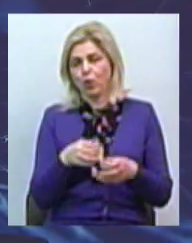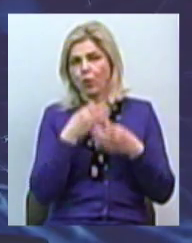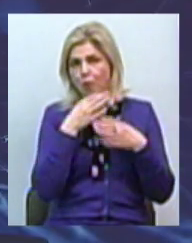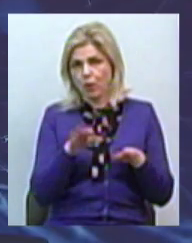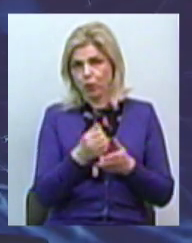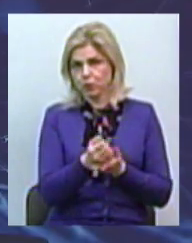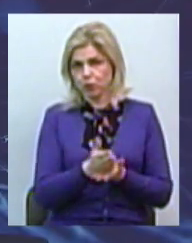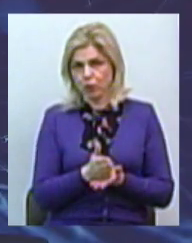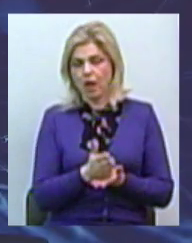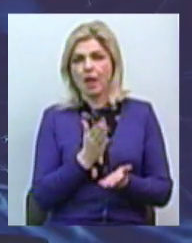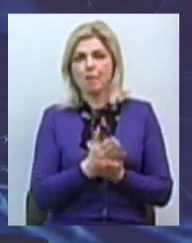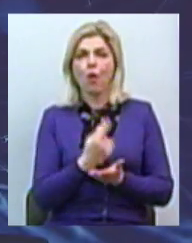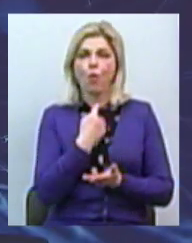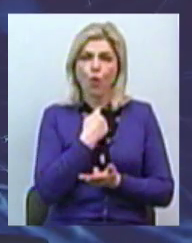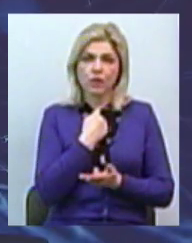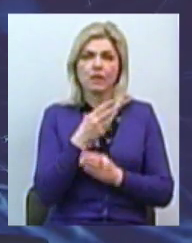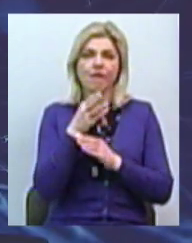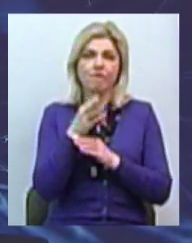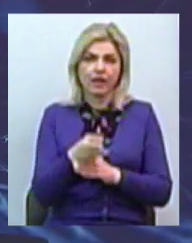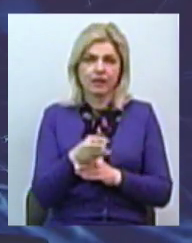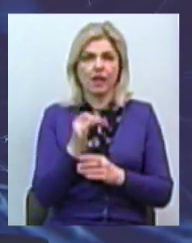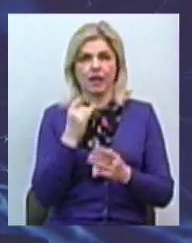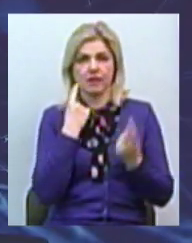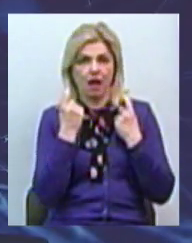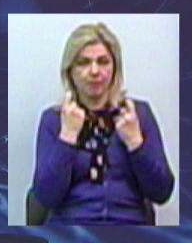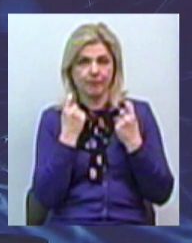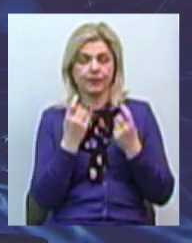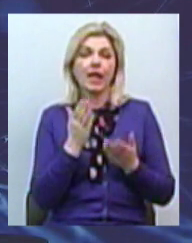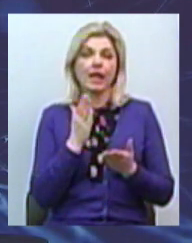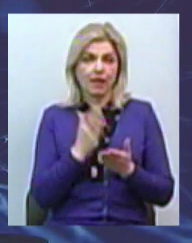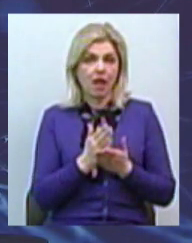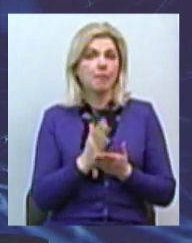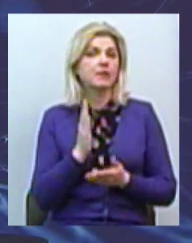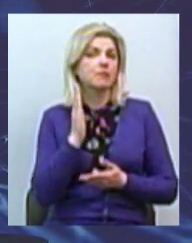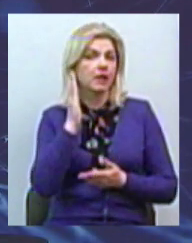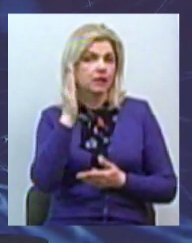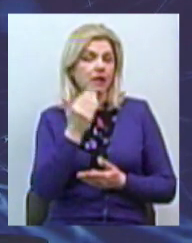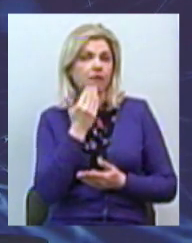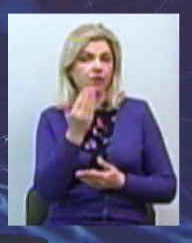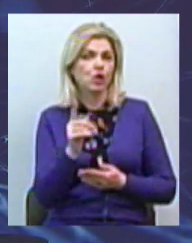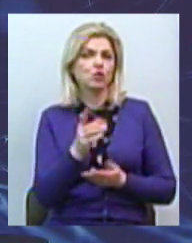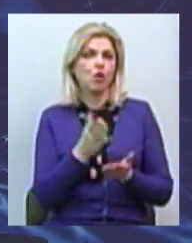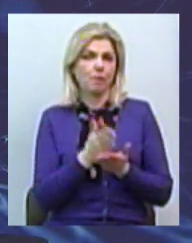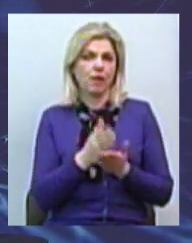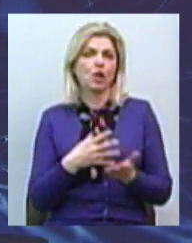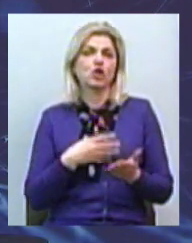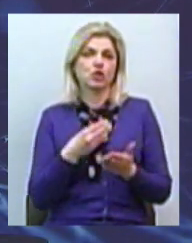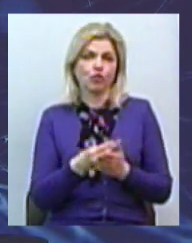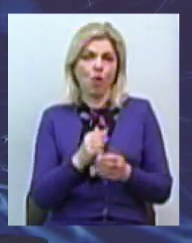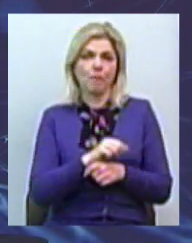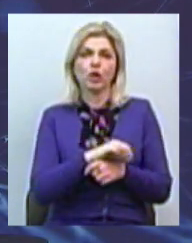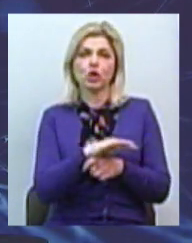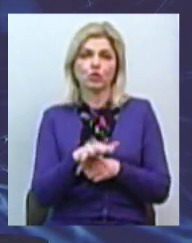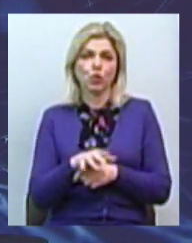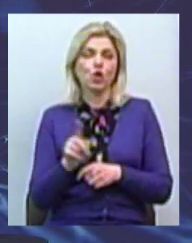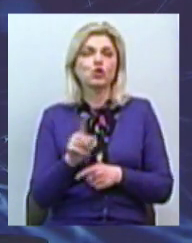голос, маємо відео і маємо дані. Ну, чи є в перспективі, щоб все ж таки мали власну свою мережу, щоб не залежати